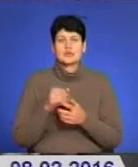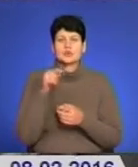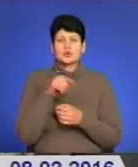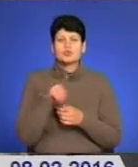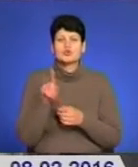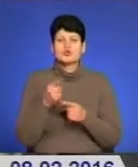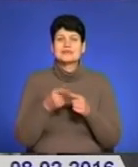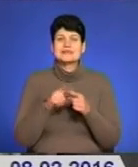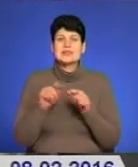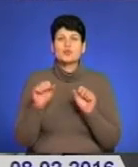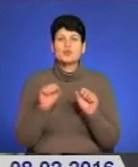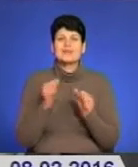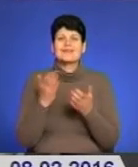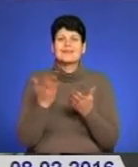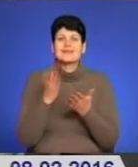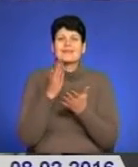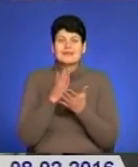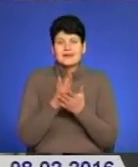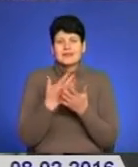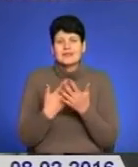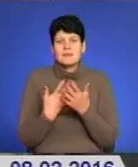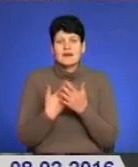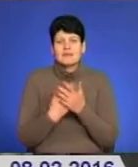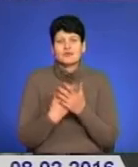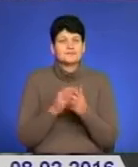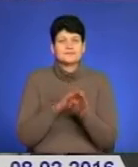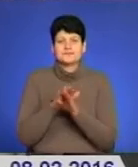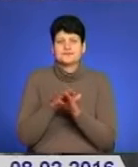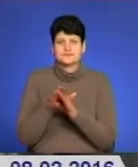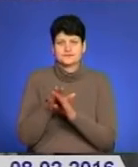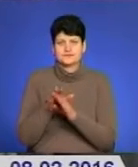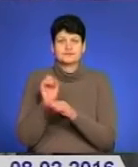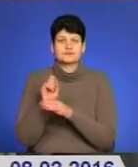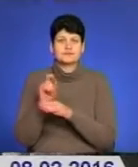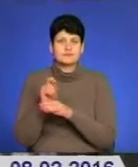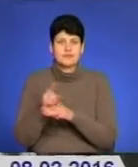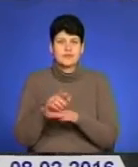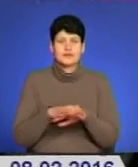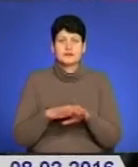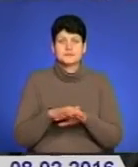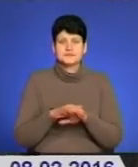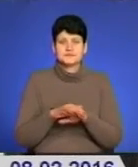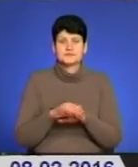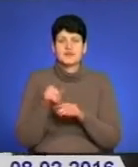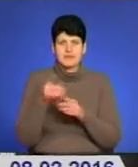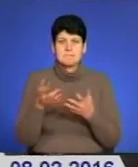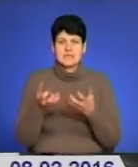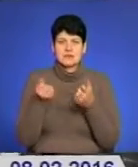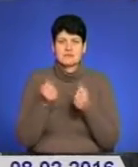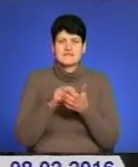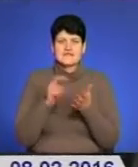цей уряд, який зараз є, трошки, напевно, не виправдав сподівань народу. Скажіть, будь ласка, ви підтримуєте відставку